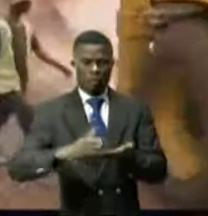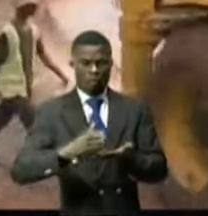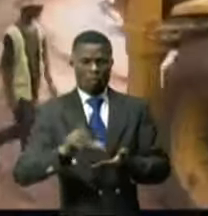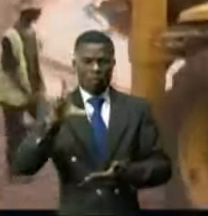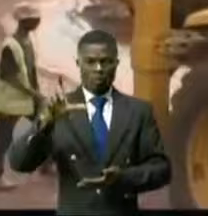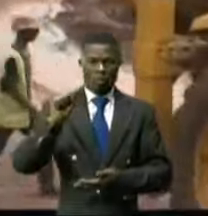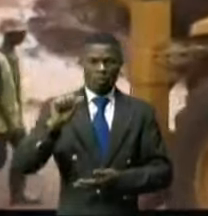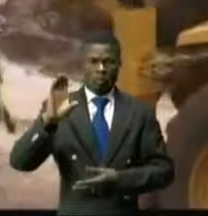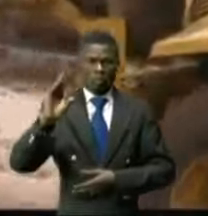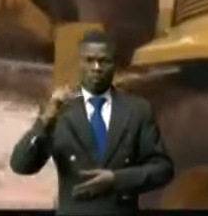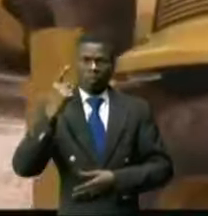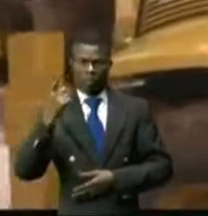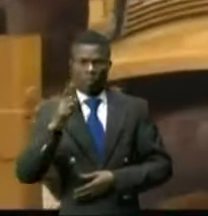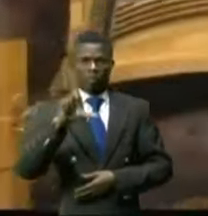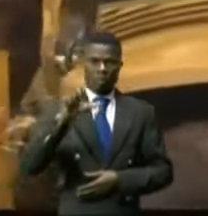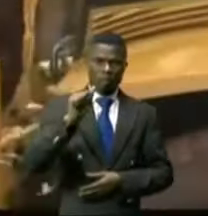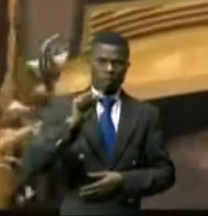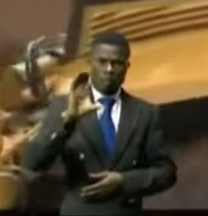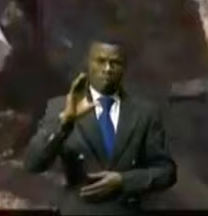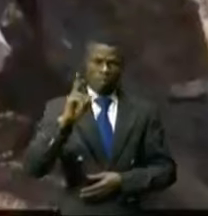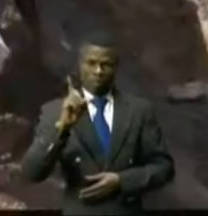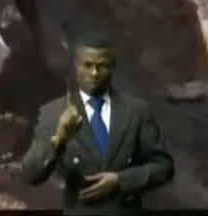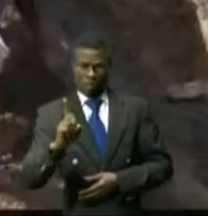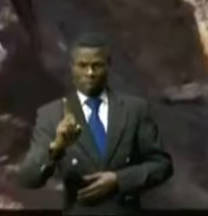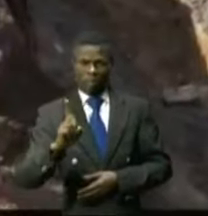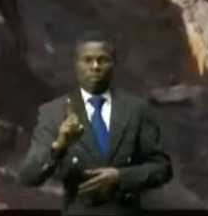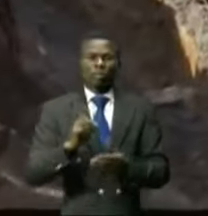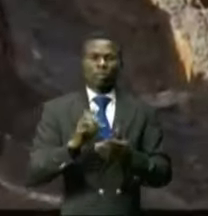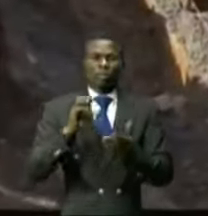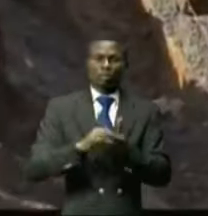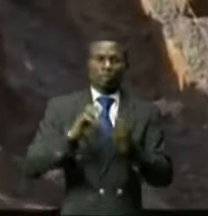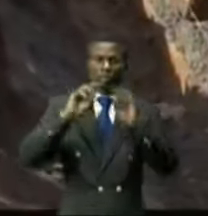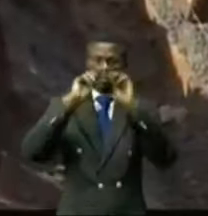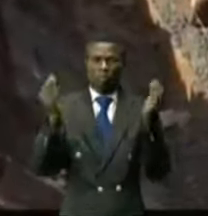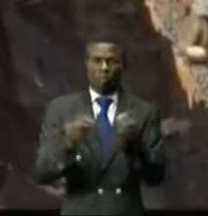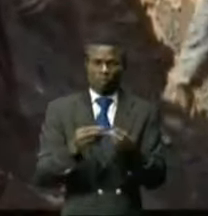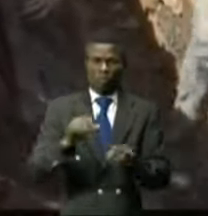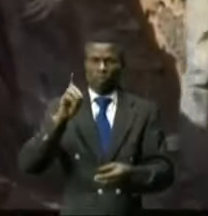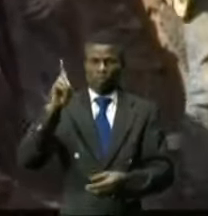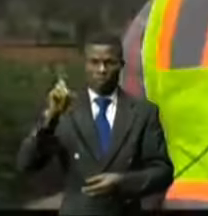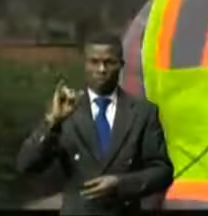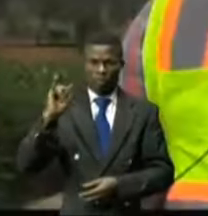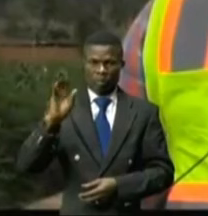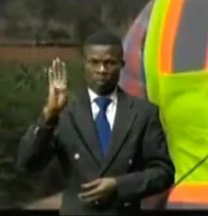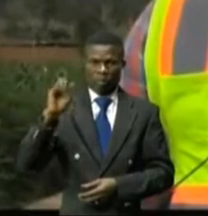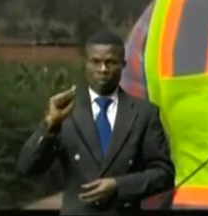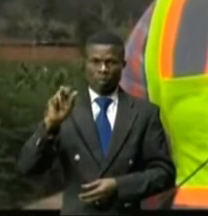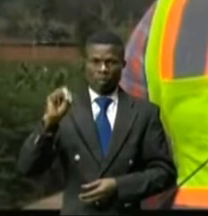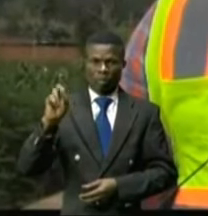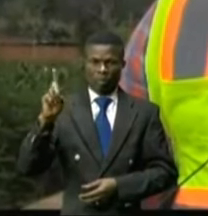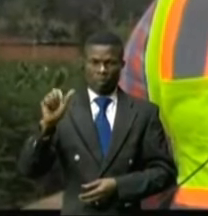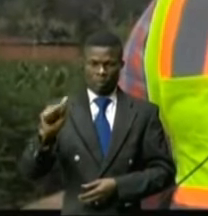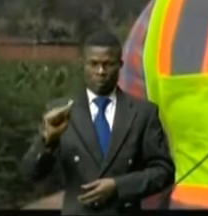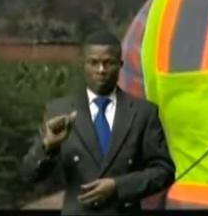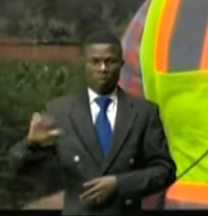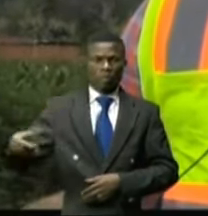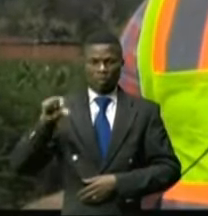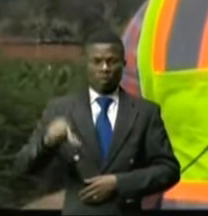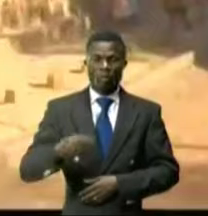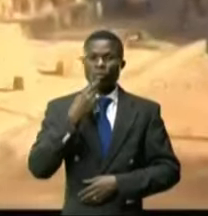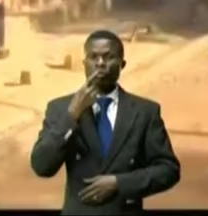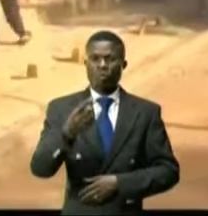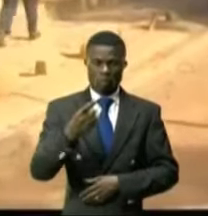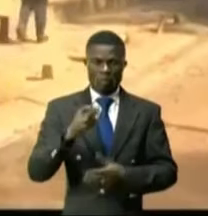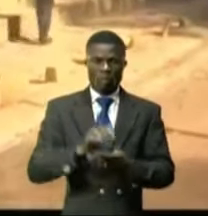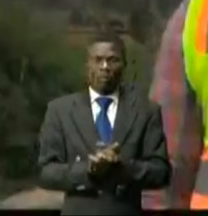1 et du lac 2, ainsi que la boucle de la Botte dans la commune d'Ibanda, a précisé l'ingénieur Jacques Amani Kasigondo, DG